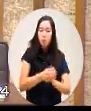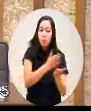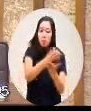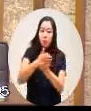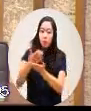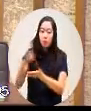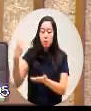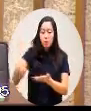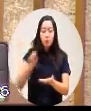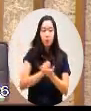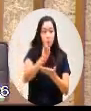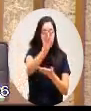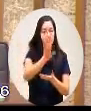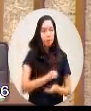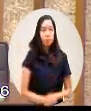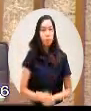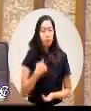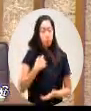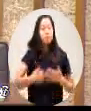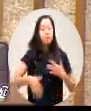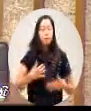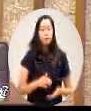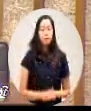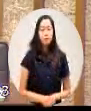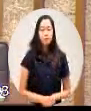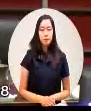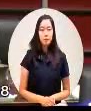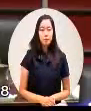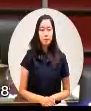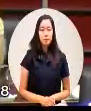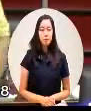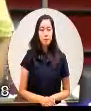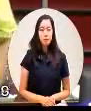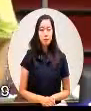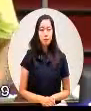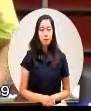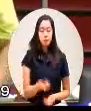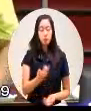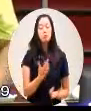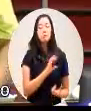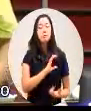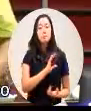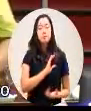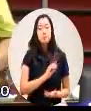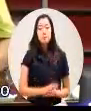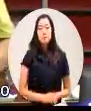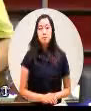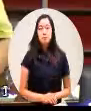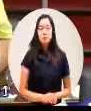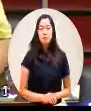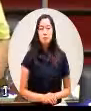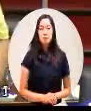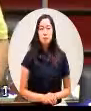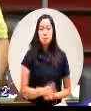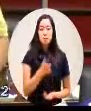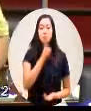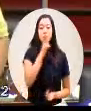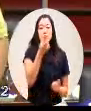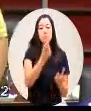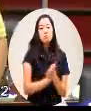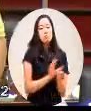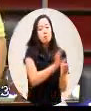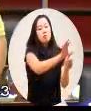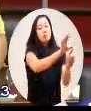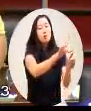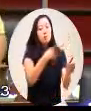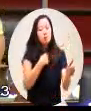来做报告，我都非常乐意。谢谢。 好，谢谢请坐。当然了哈。要刮别人的胡子，先刮自